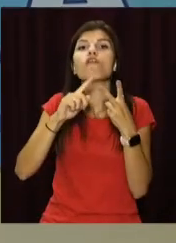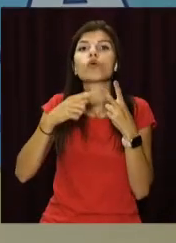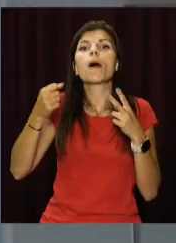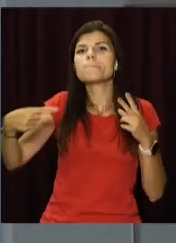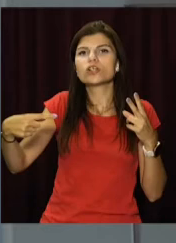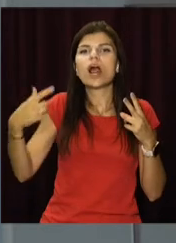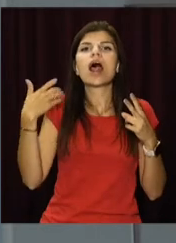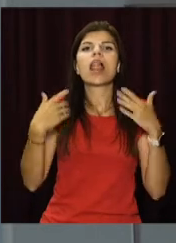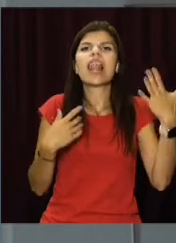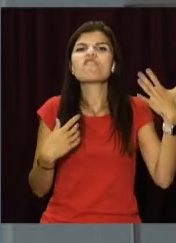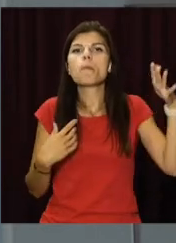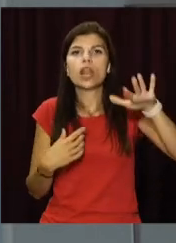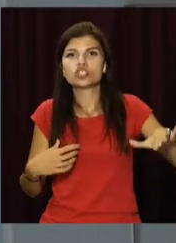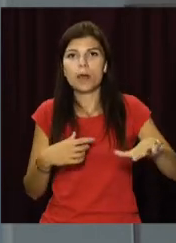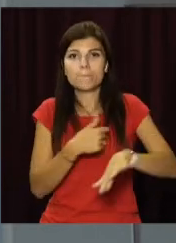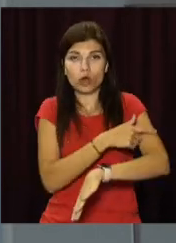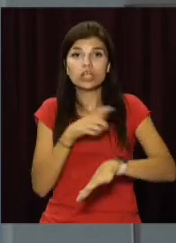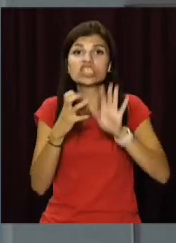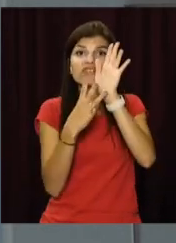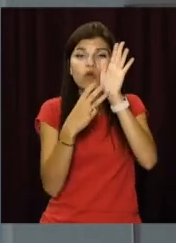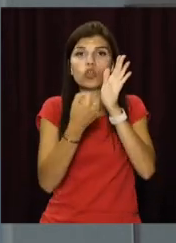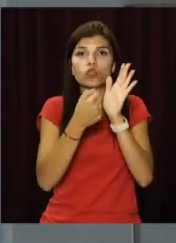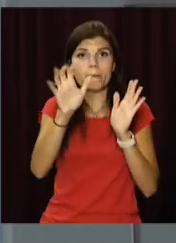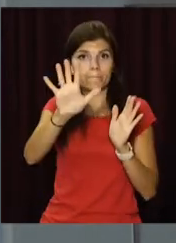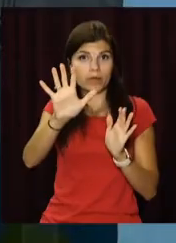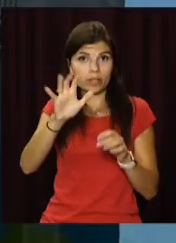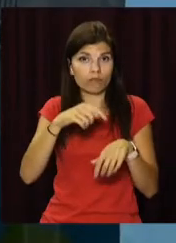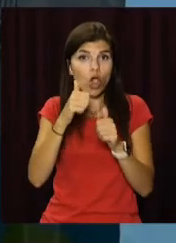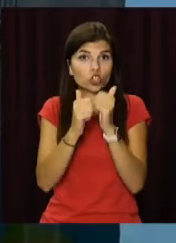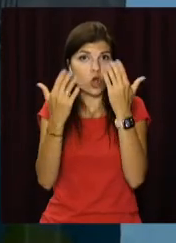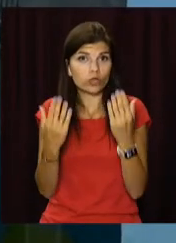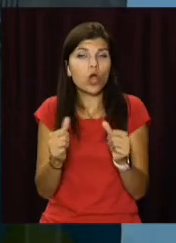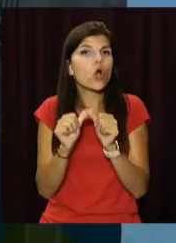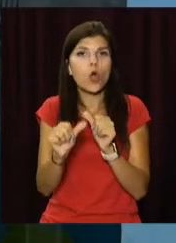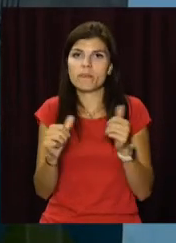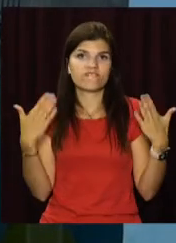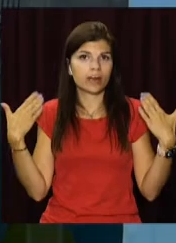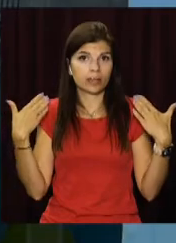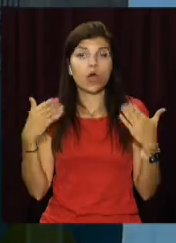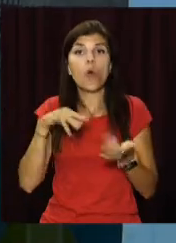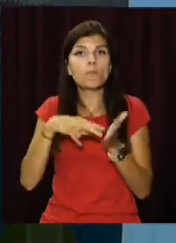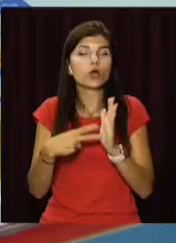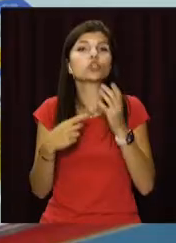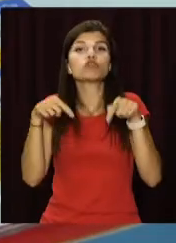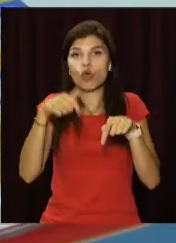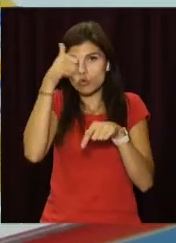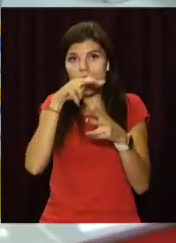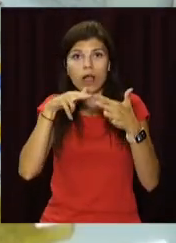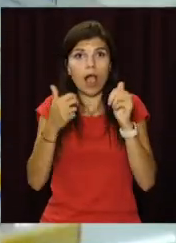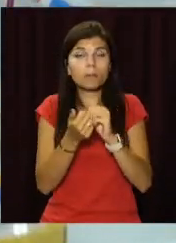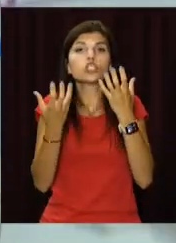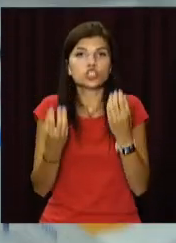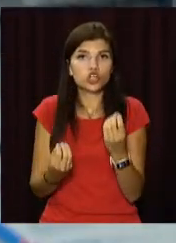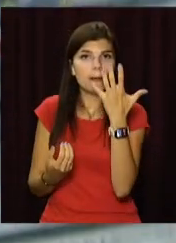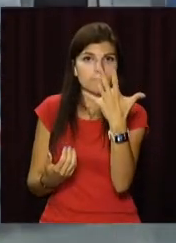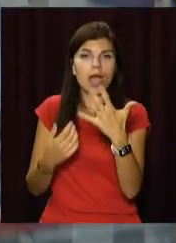поверсі лівобережної поліклініки. Працюють вони з 8-ї до 17-ї години щодня, окрім вихідних. У планах відкрити цьогоріч у Кам'янському ще